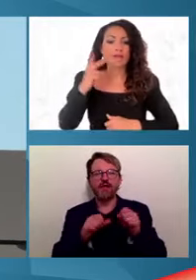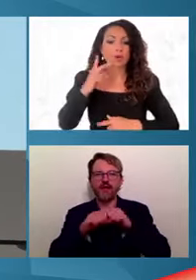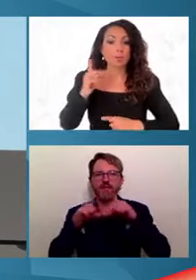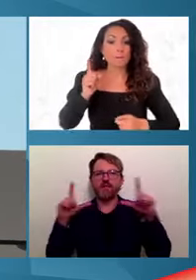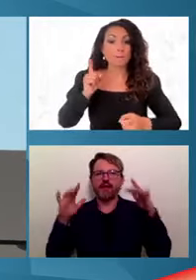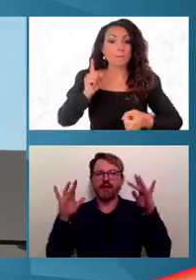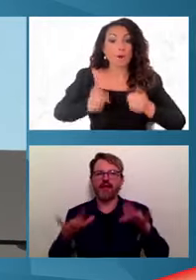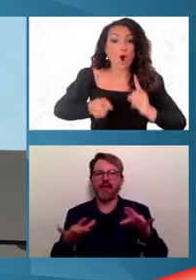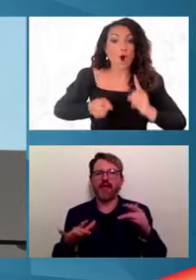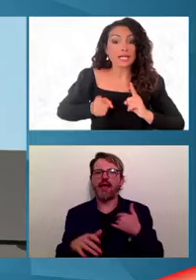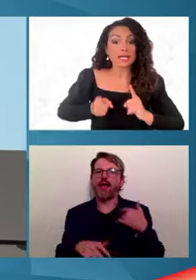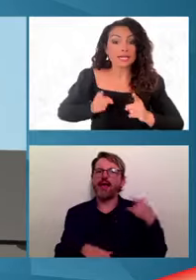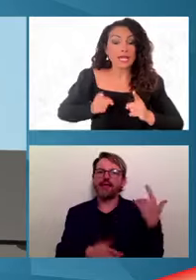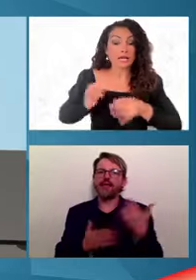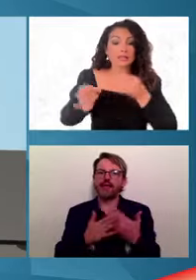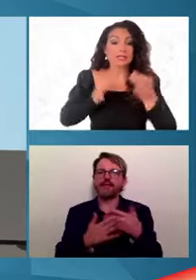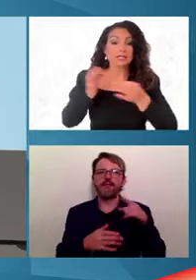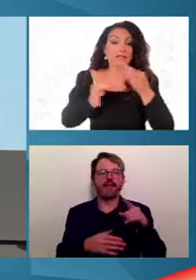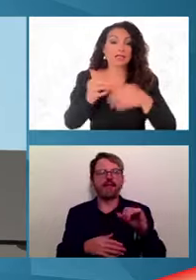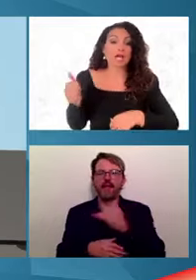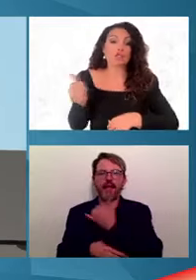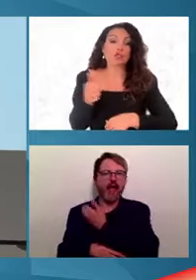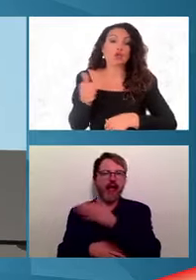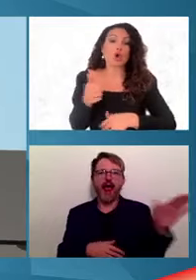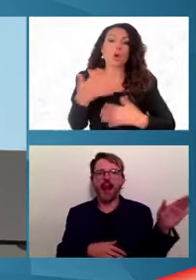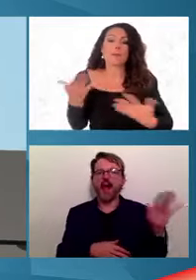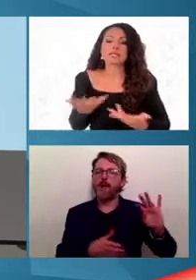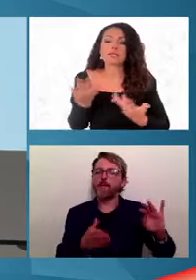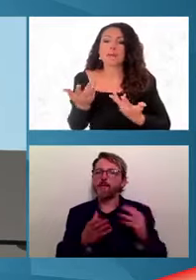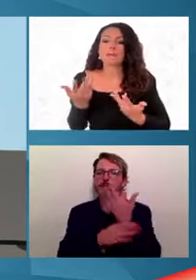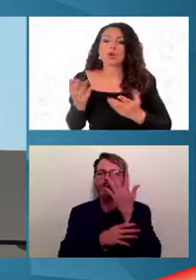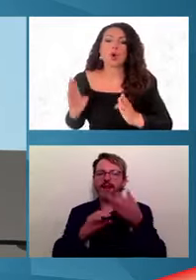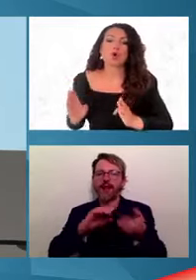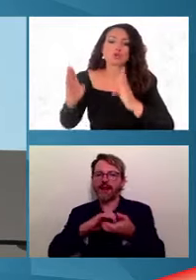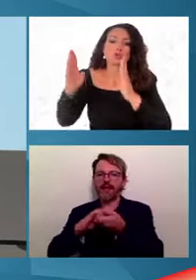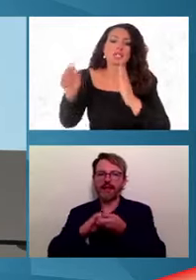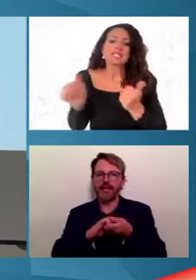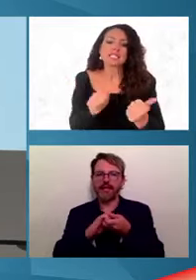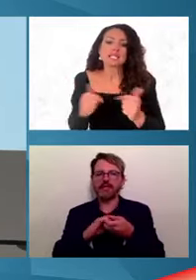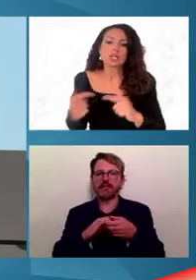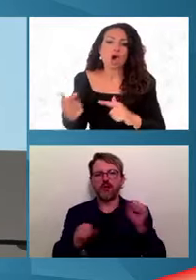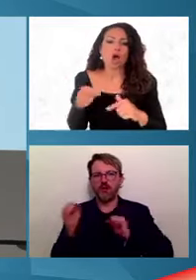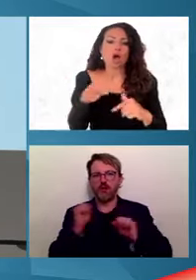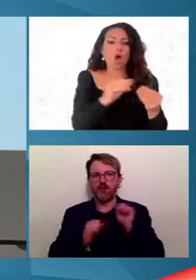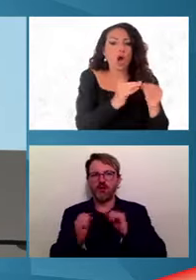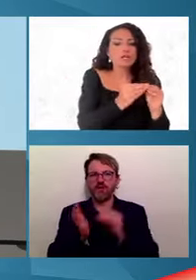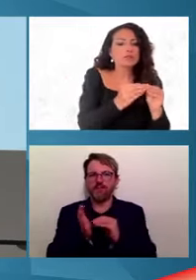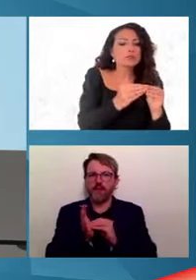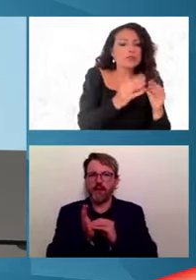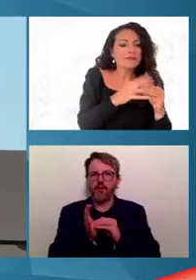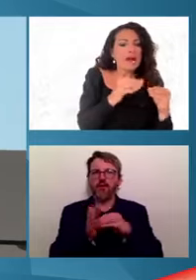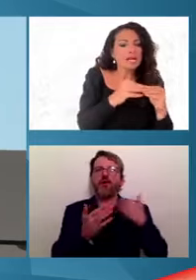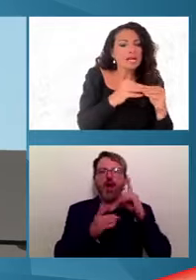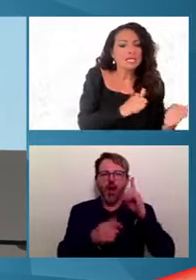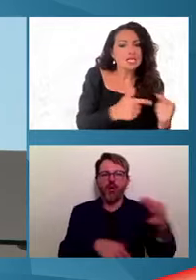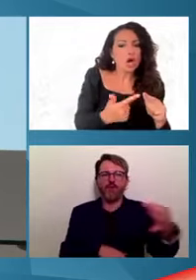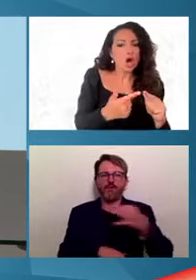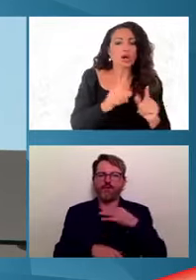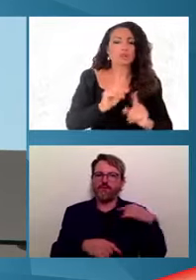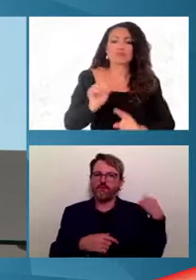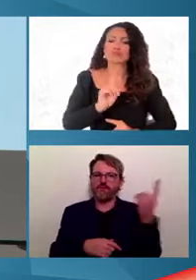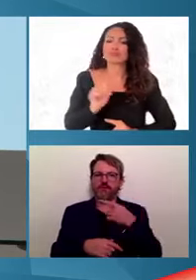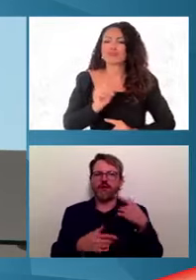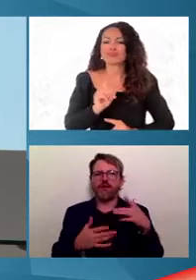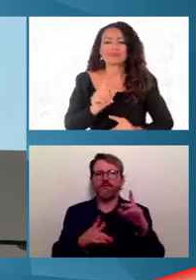Debatte ist in jeder modernen Gesellschaft notwendig. Auch uns tut sie gut. In dieser von Leistungsdruck